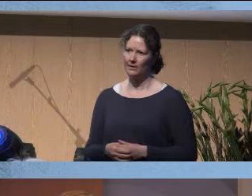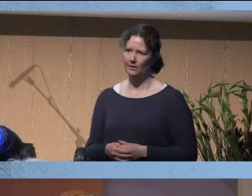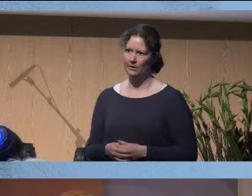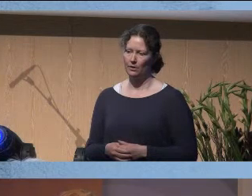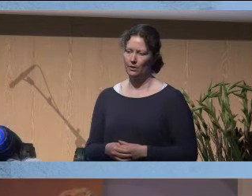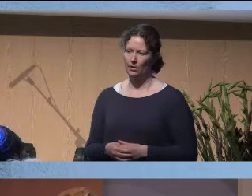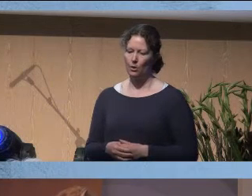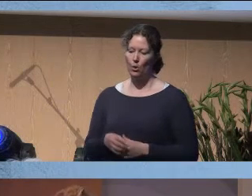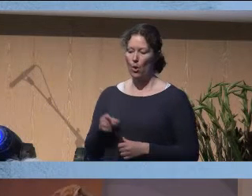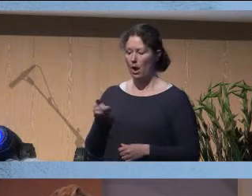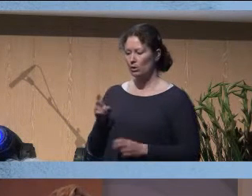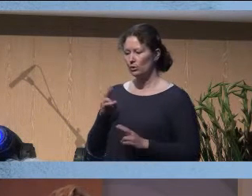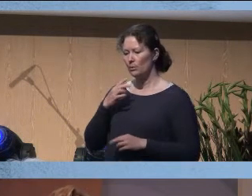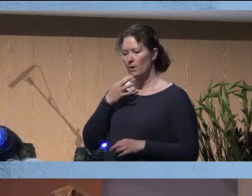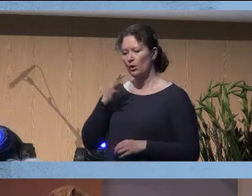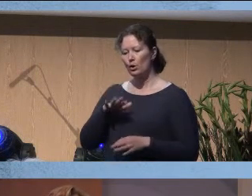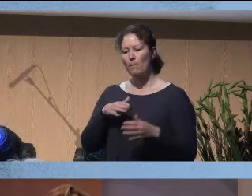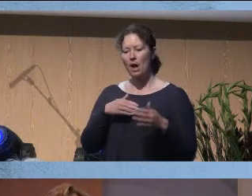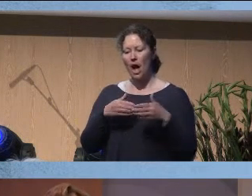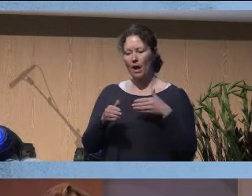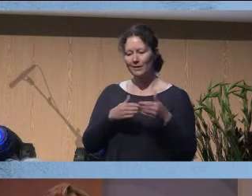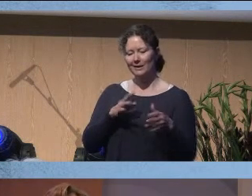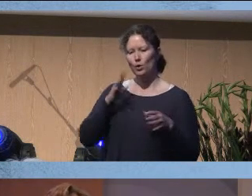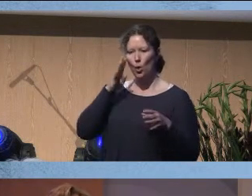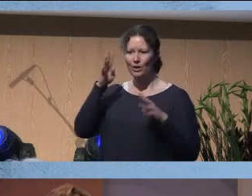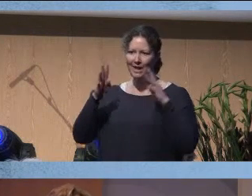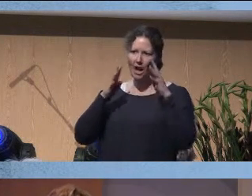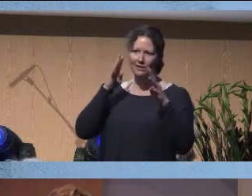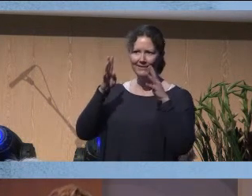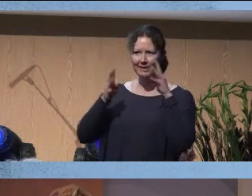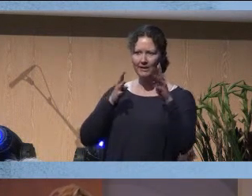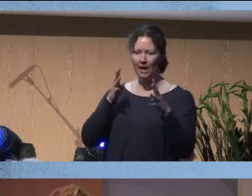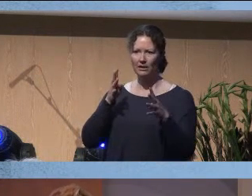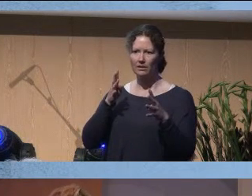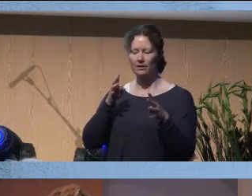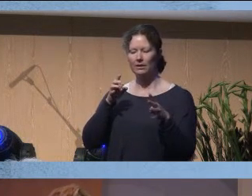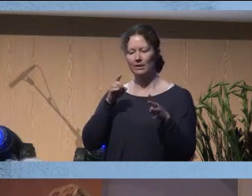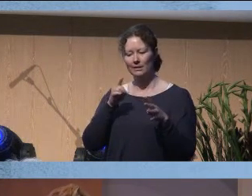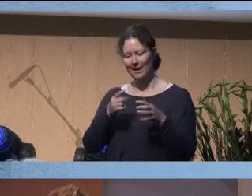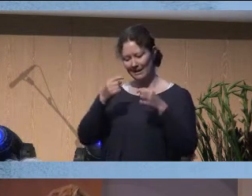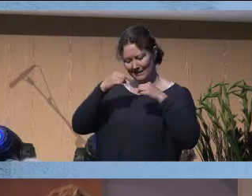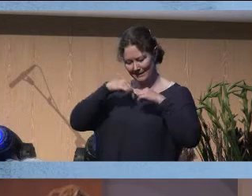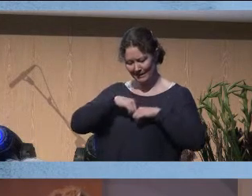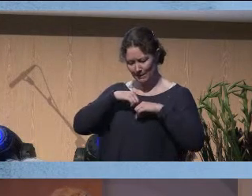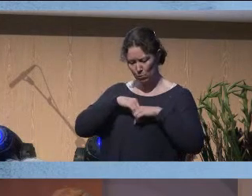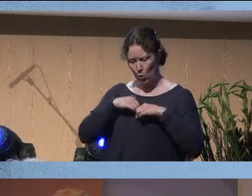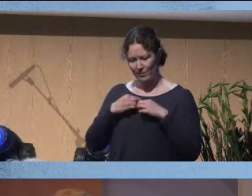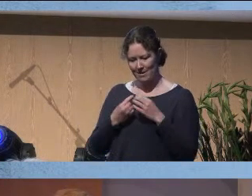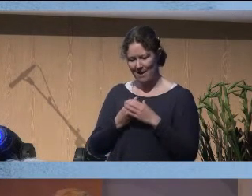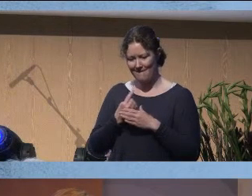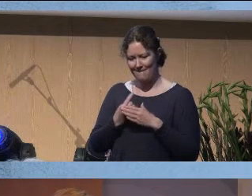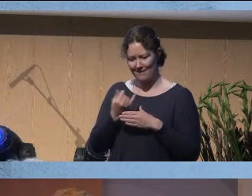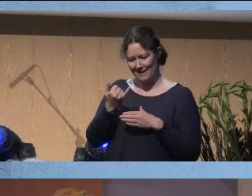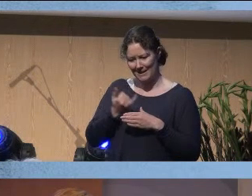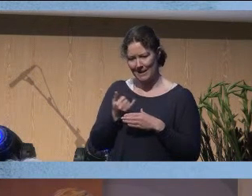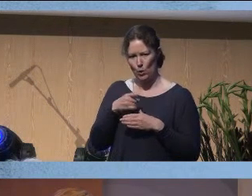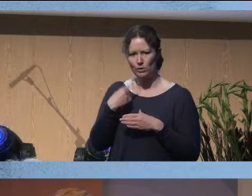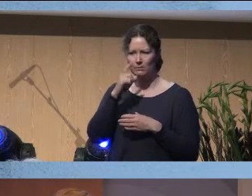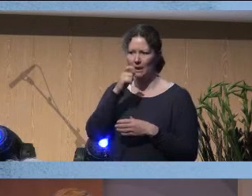Og han snakker om at handlingen og kreativiteten er en iboende evne i oss mennesker.